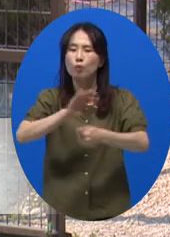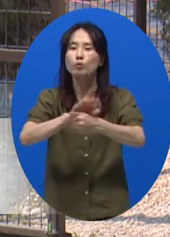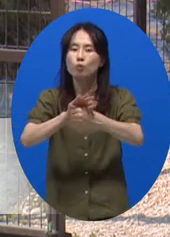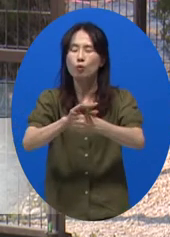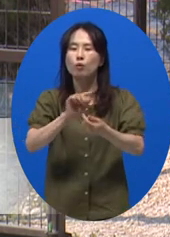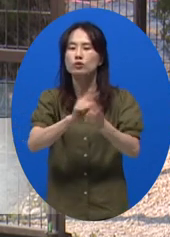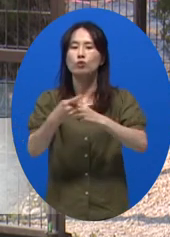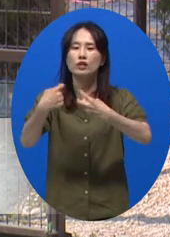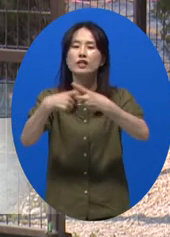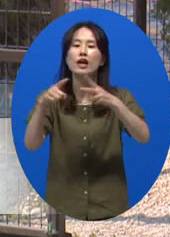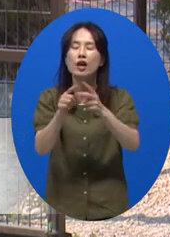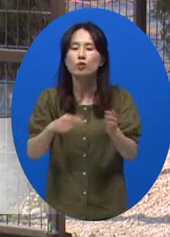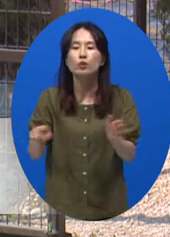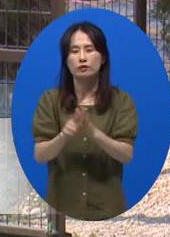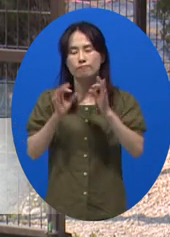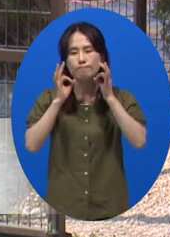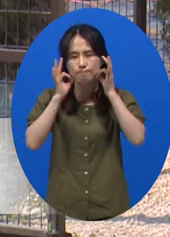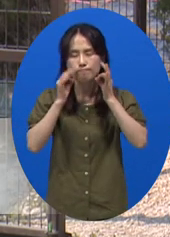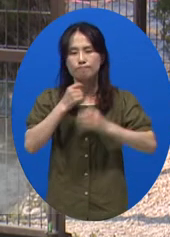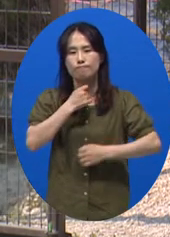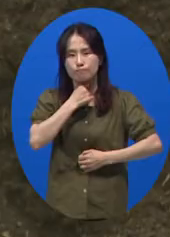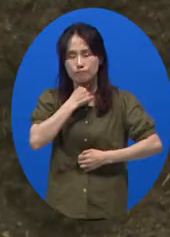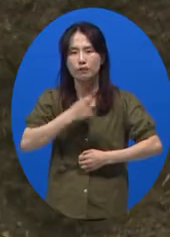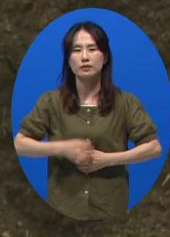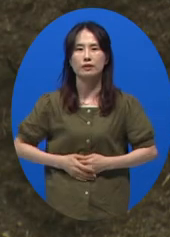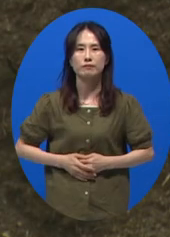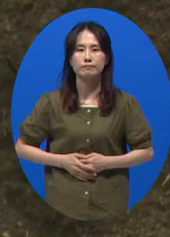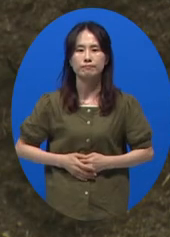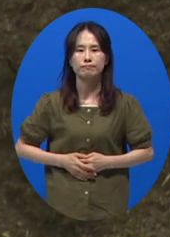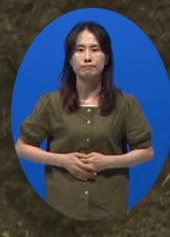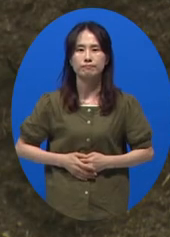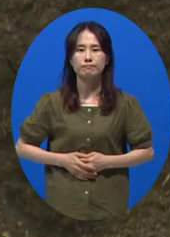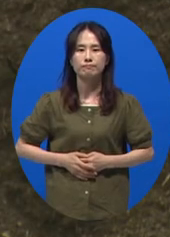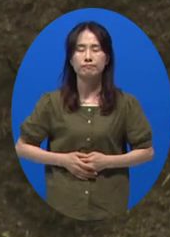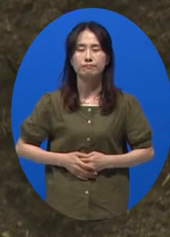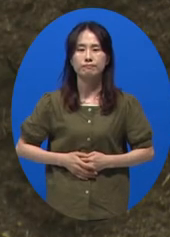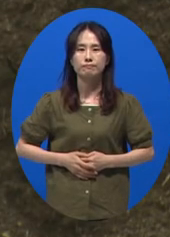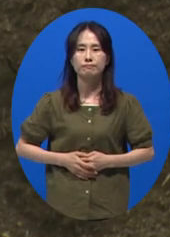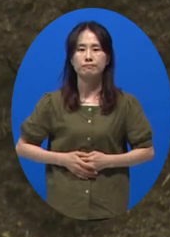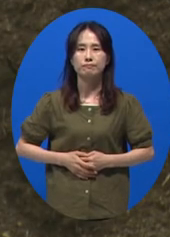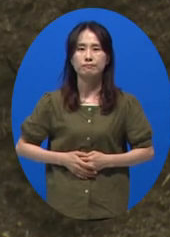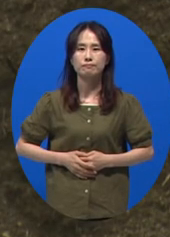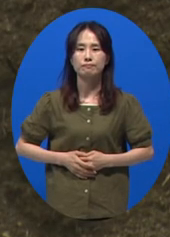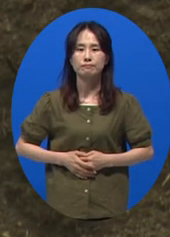이해하는 그런 컨설팅이 되도록 저희가 노력하겠습니다. 경기 GTV 서문영입니다.